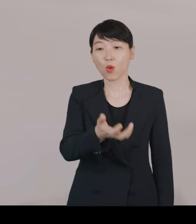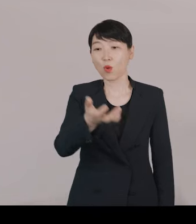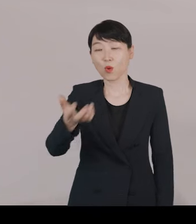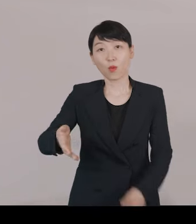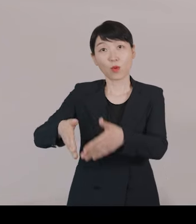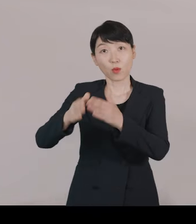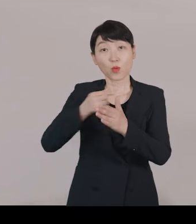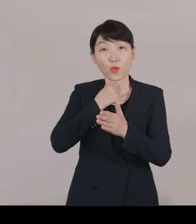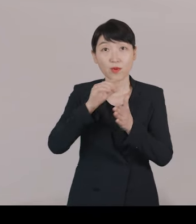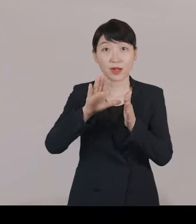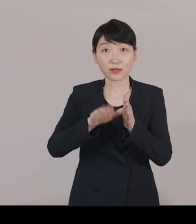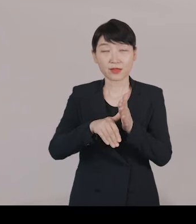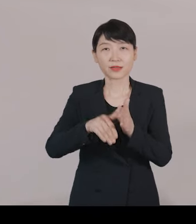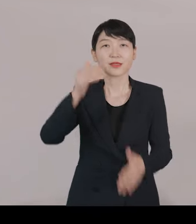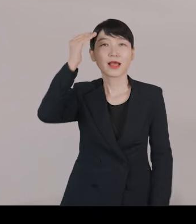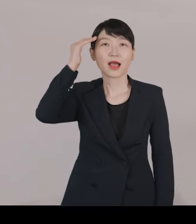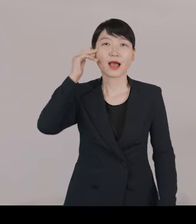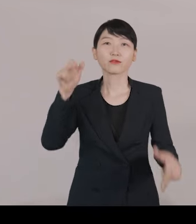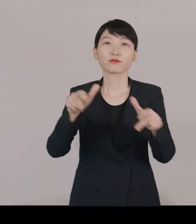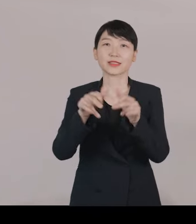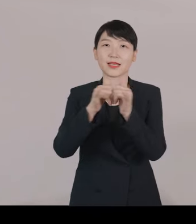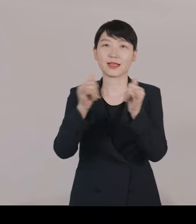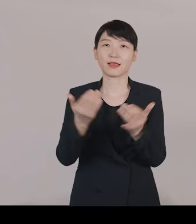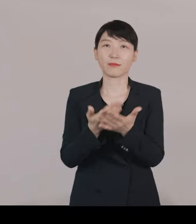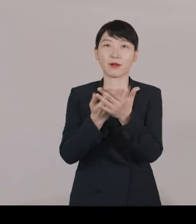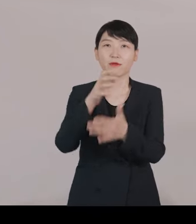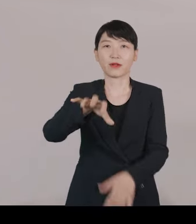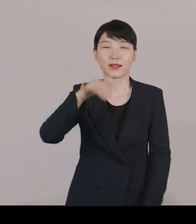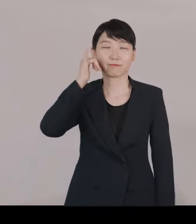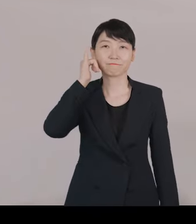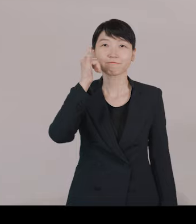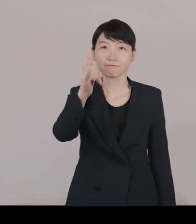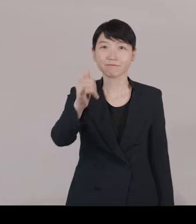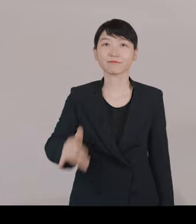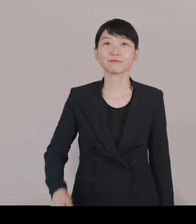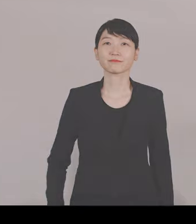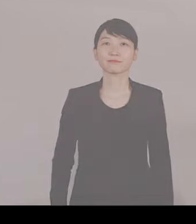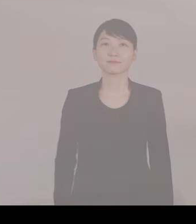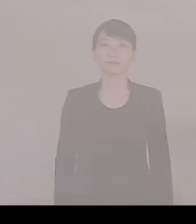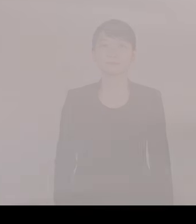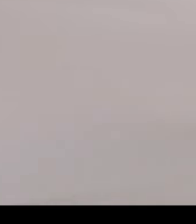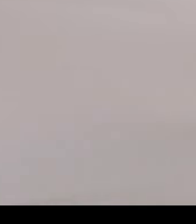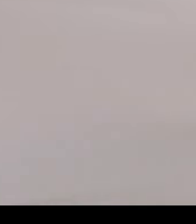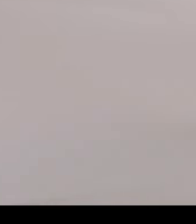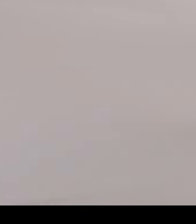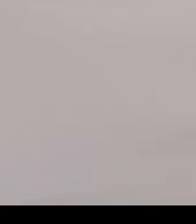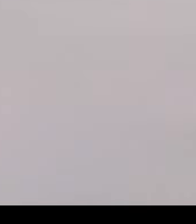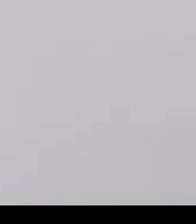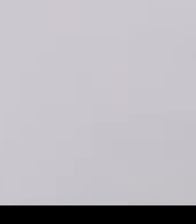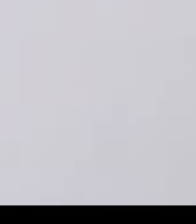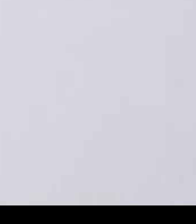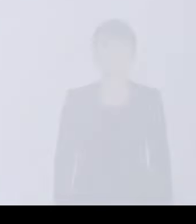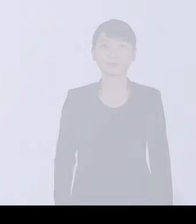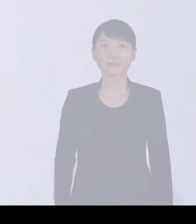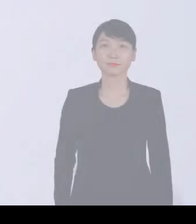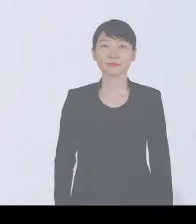사정으로 이전 설치를 하셔야 하는 경우 한국장애인개발원으로 문의 주시기 바랍니다.